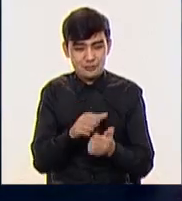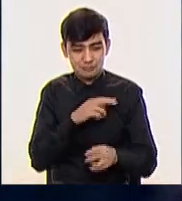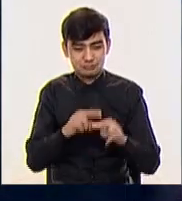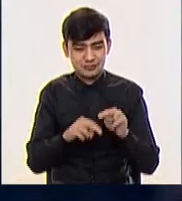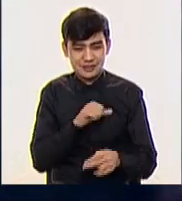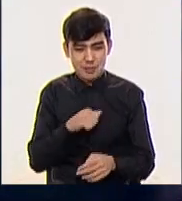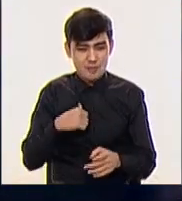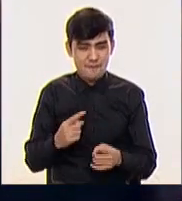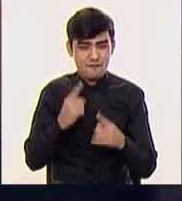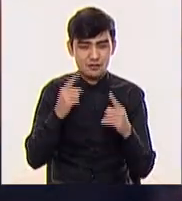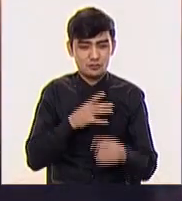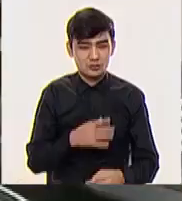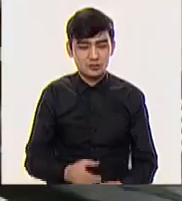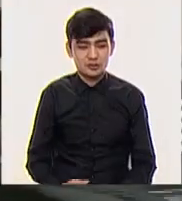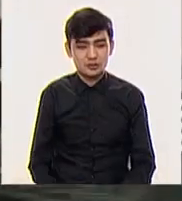ең биік құрылыс еді.